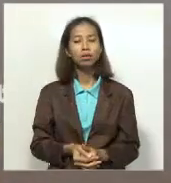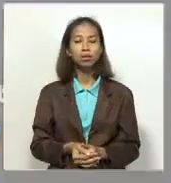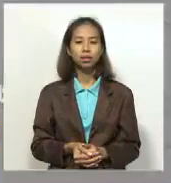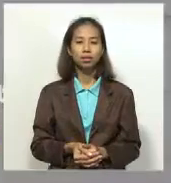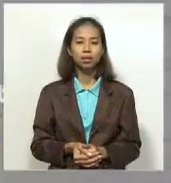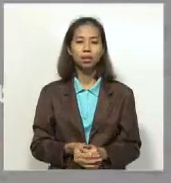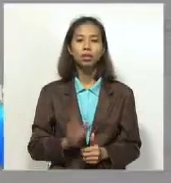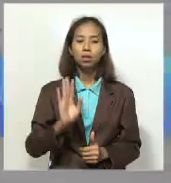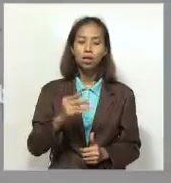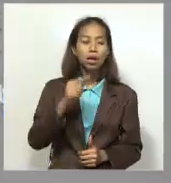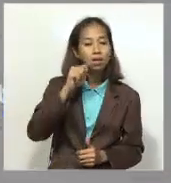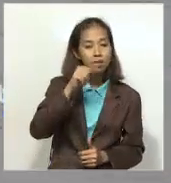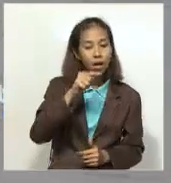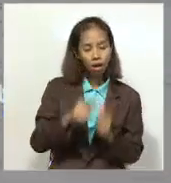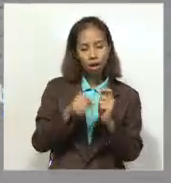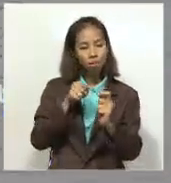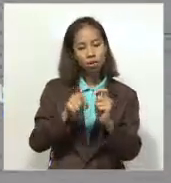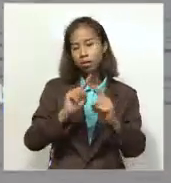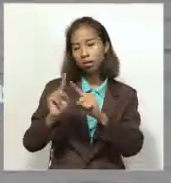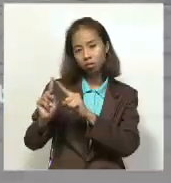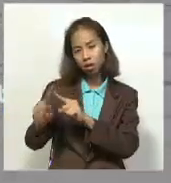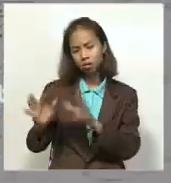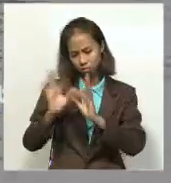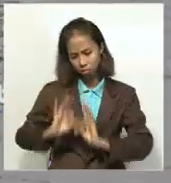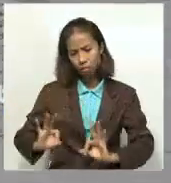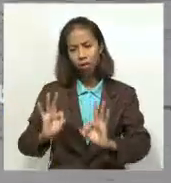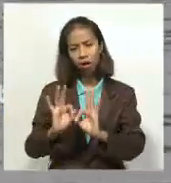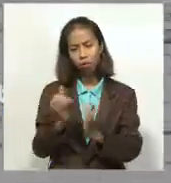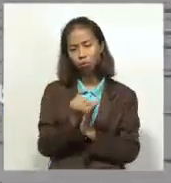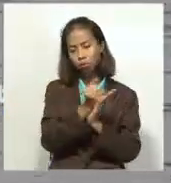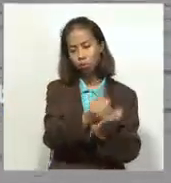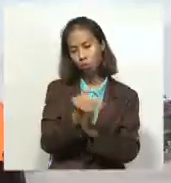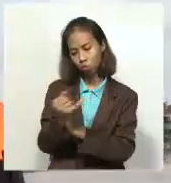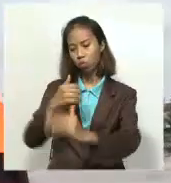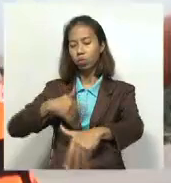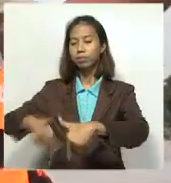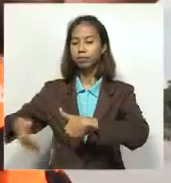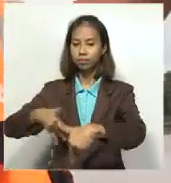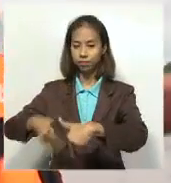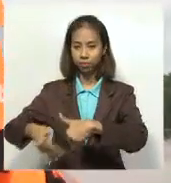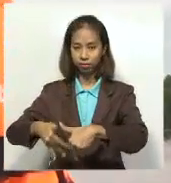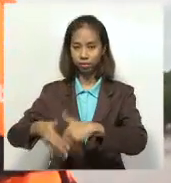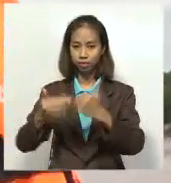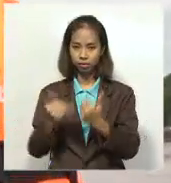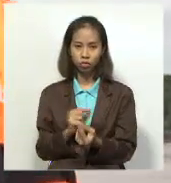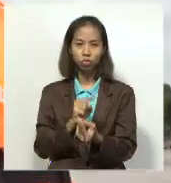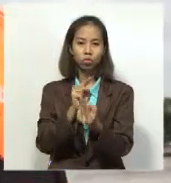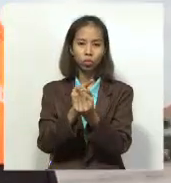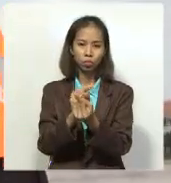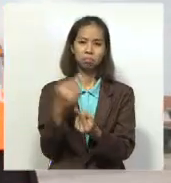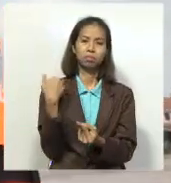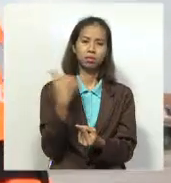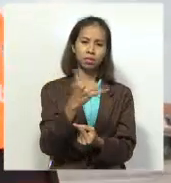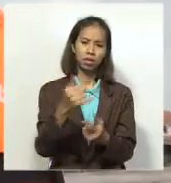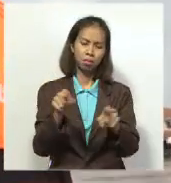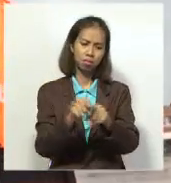องคายเลยค่ะแล้วก็สั่งการให้ทุกอำเภอติดตามสถานการณ์ให้ความช่วยเหลือประชาชนนะคะก็ท่านไปพบว่าบางพื้น